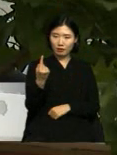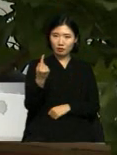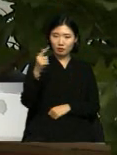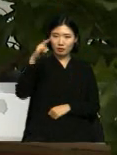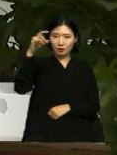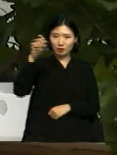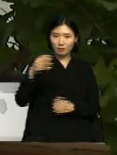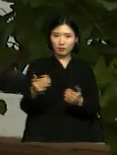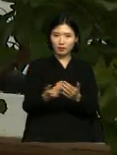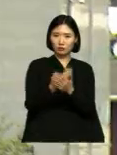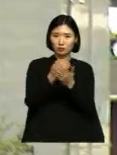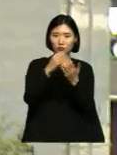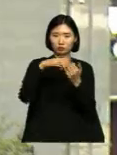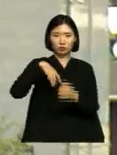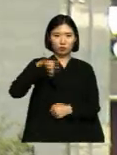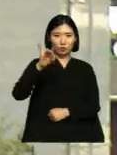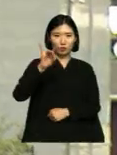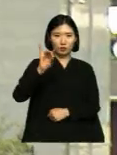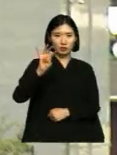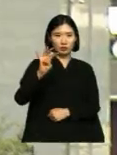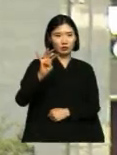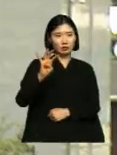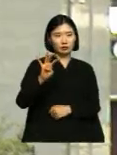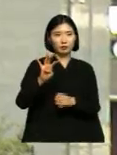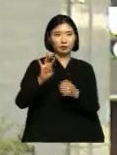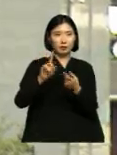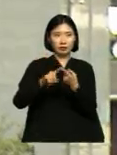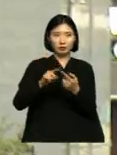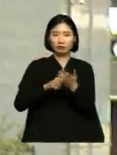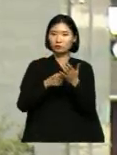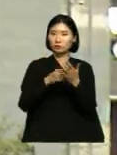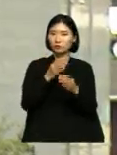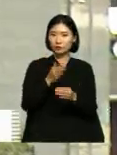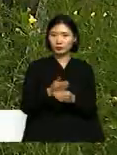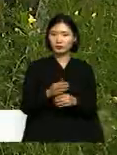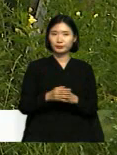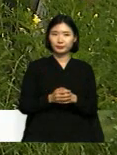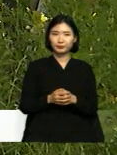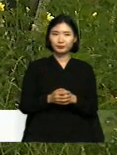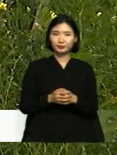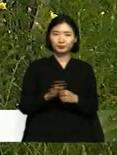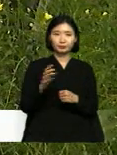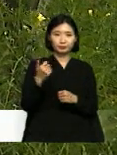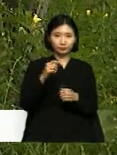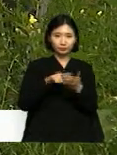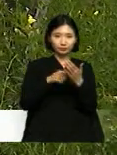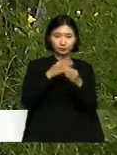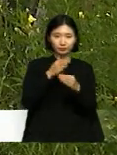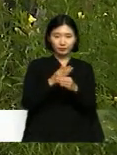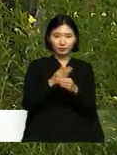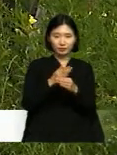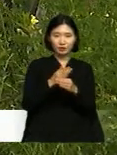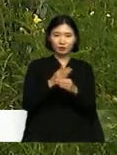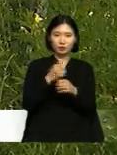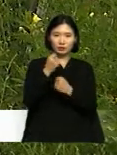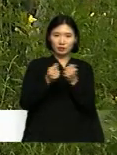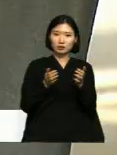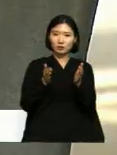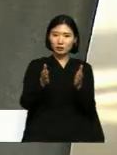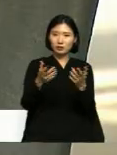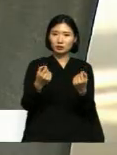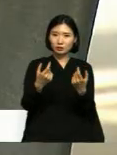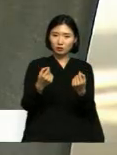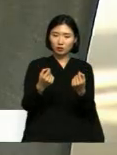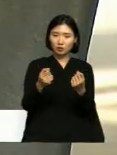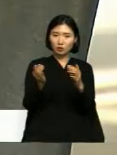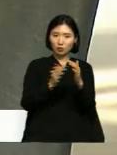발전 초기 로 전체 450 킬로와트 규모의 사업을 추진하고 있습니다 또한 장기적으로는 남한강 자전거길 과 같은